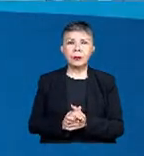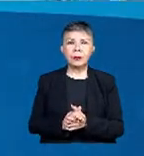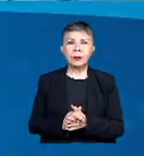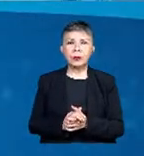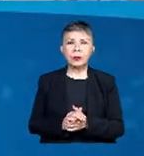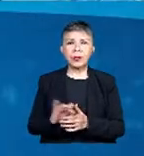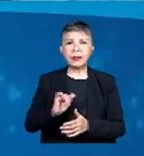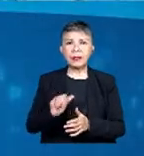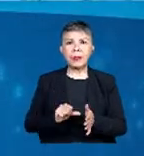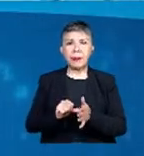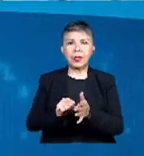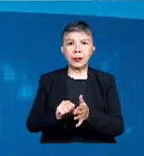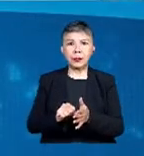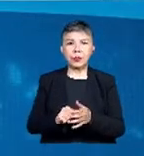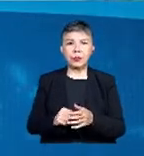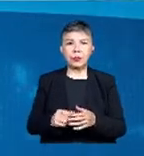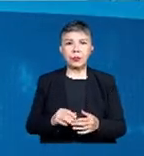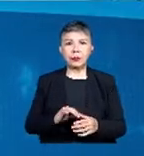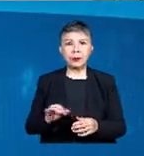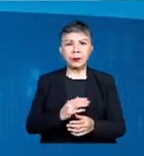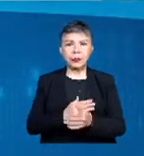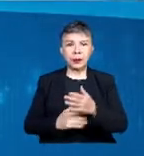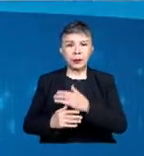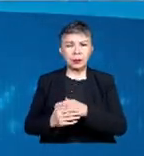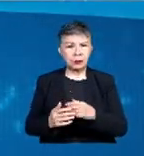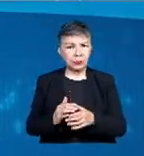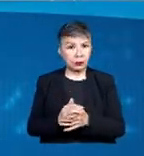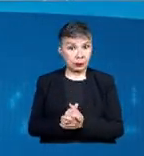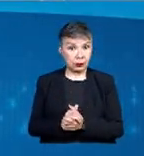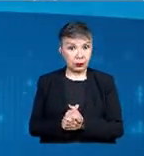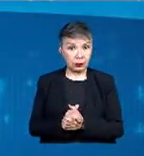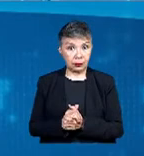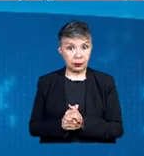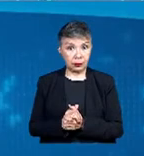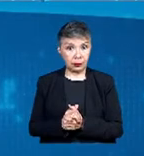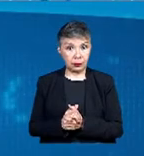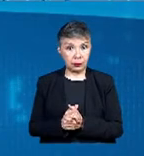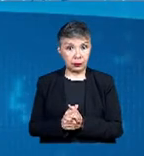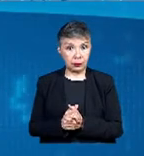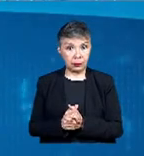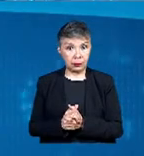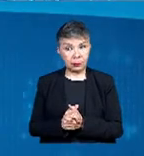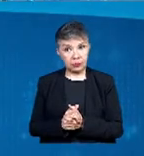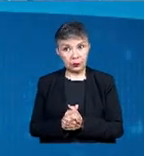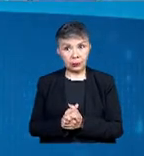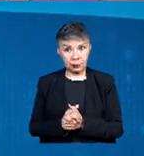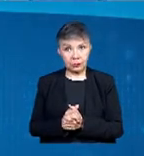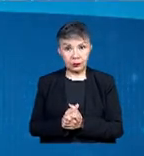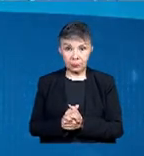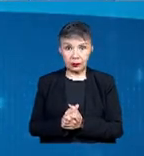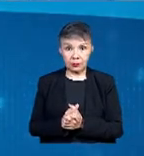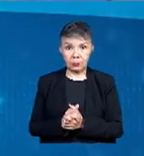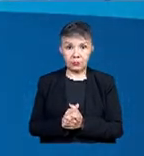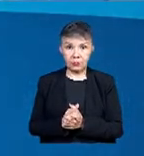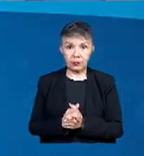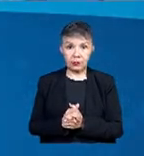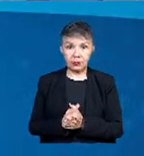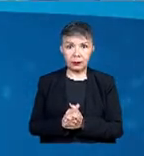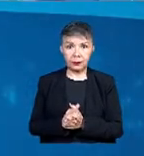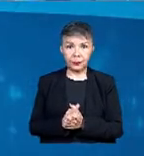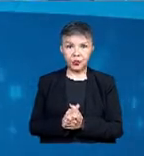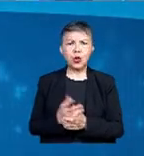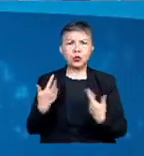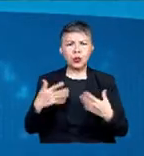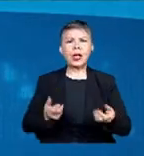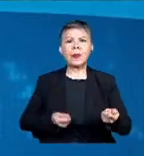mereka. Itu kita latih mereka. Saya bekerja sama dengan Dinas Tenaga Kerja Kota Jayapura. Itu yang kami